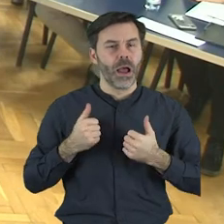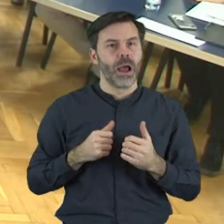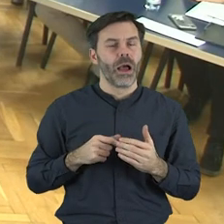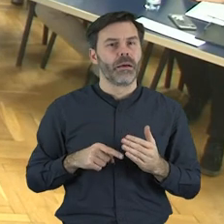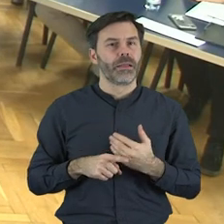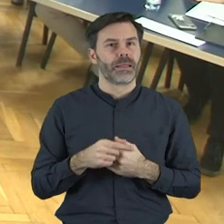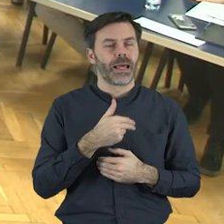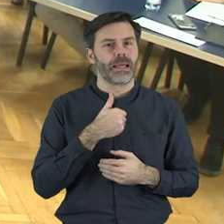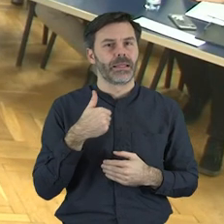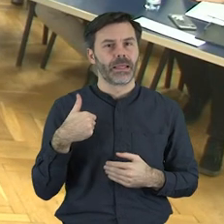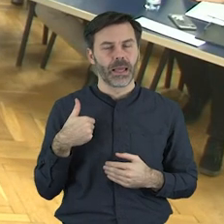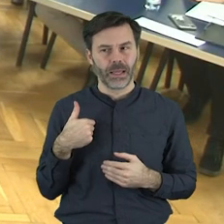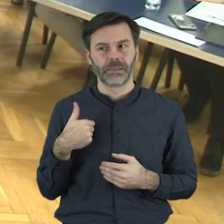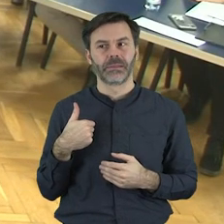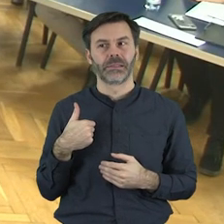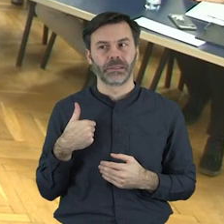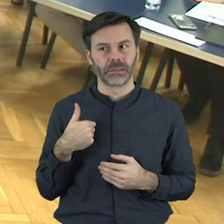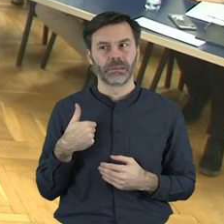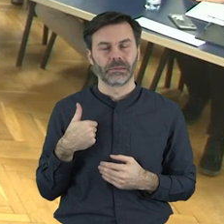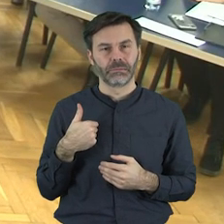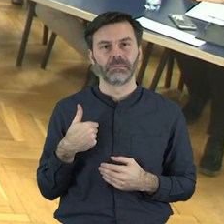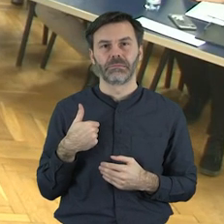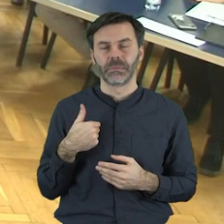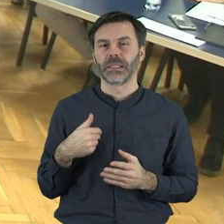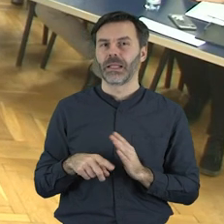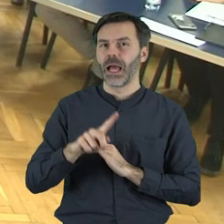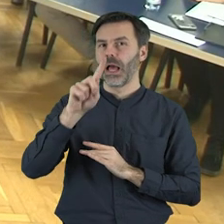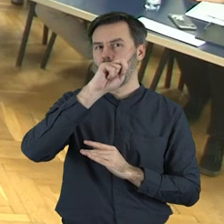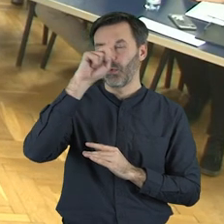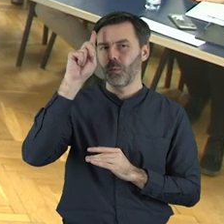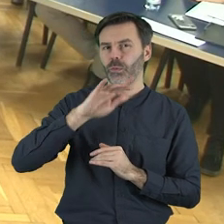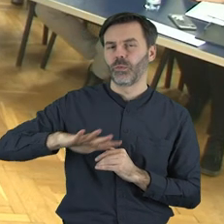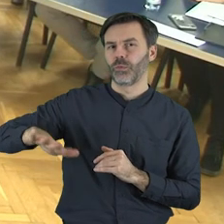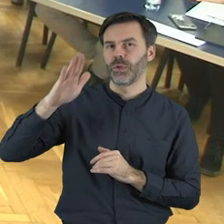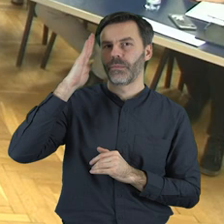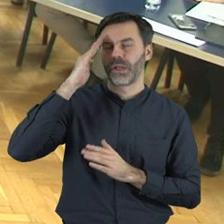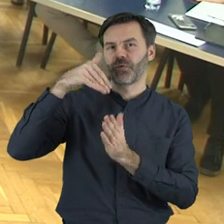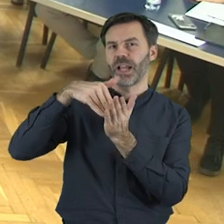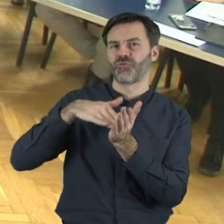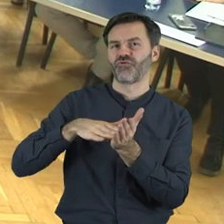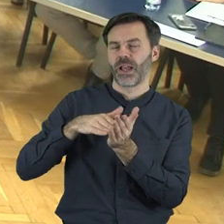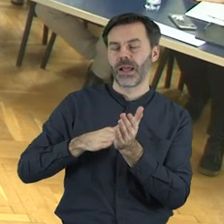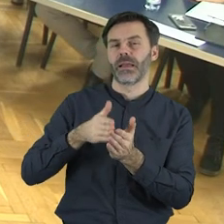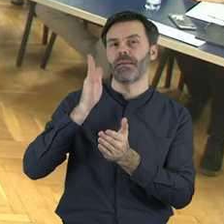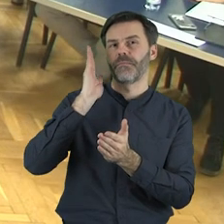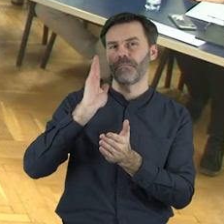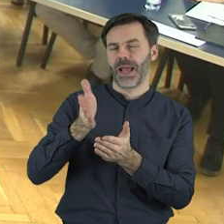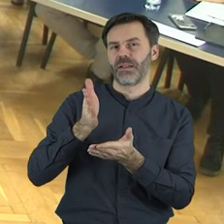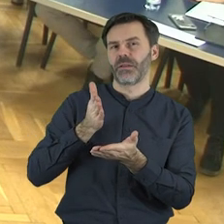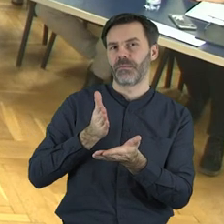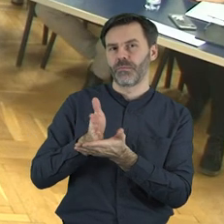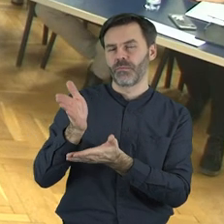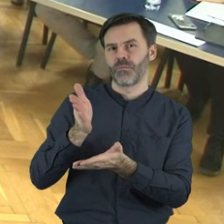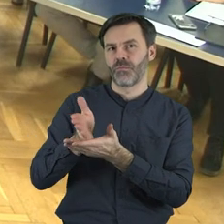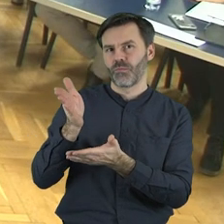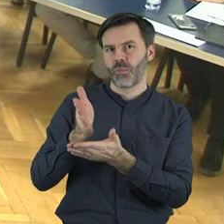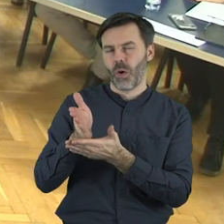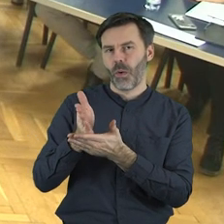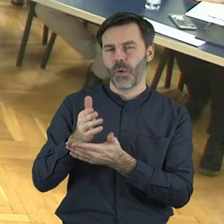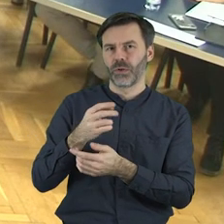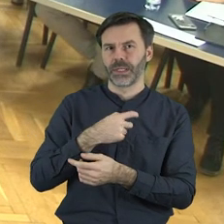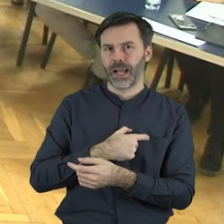sieradzkiego na dostęp do świadczeń ratujących zdrowie i życie, świadczeń o